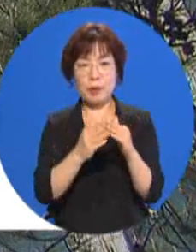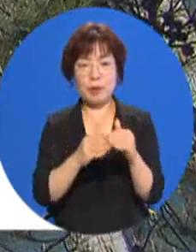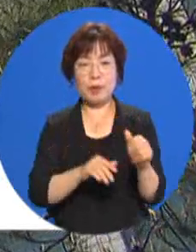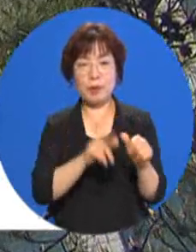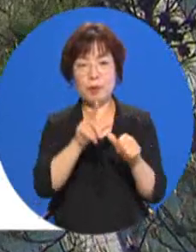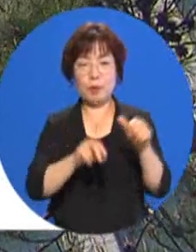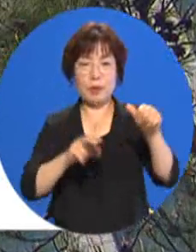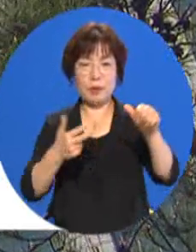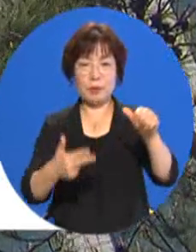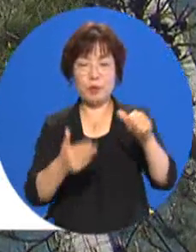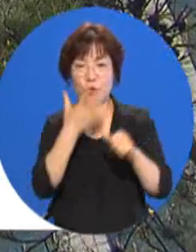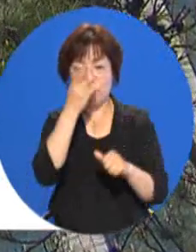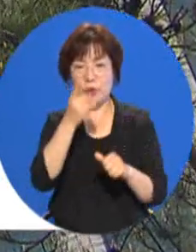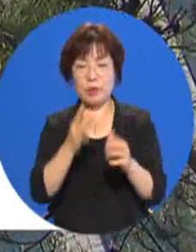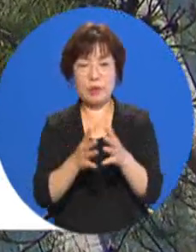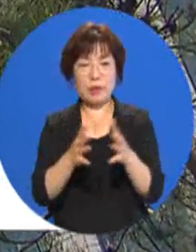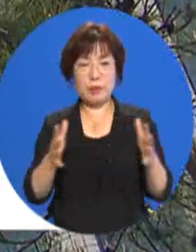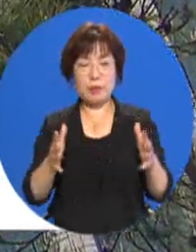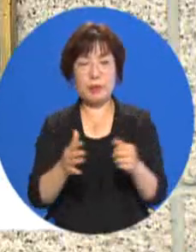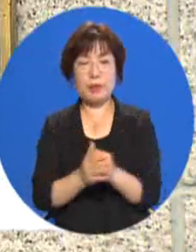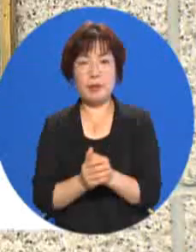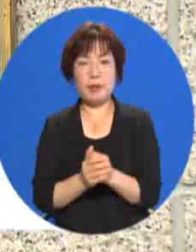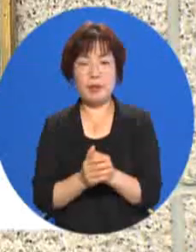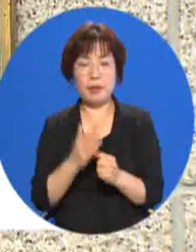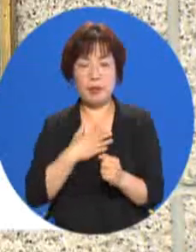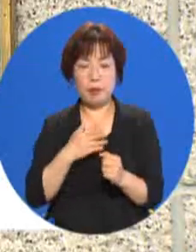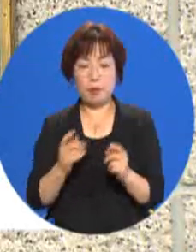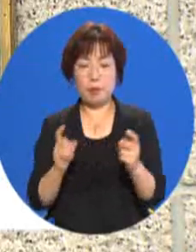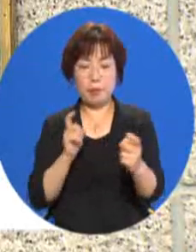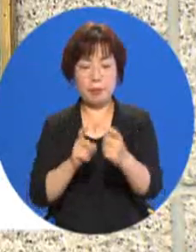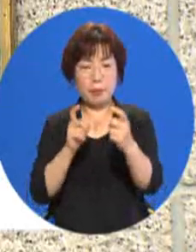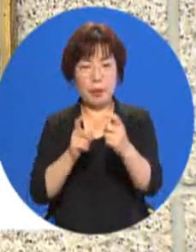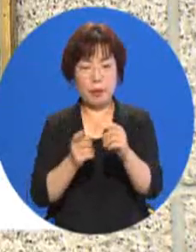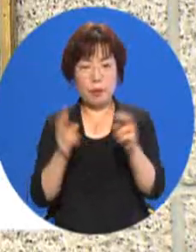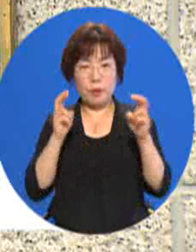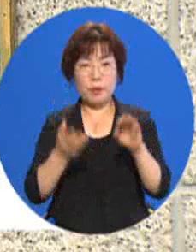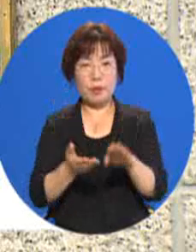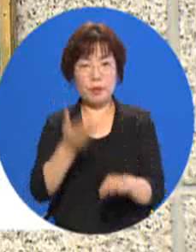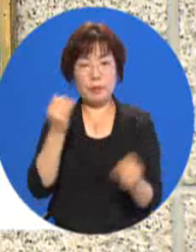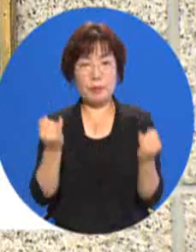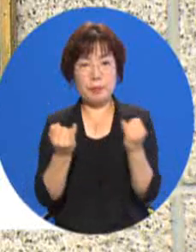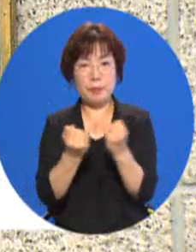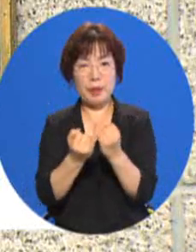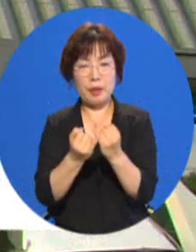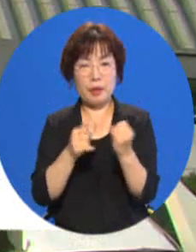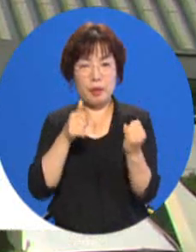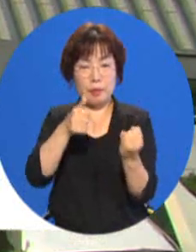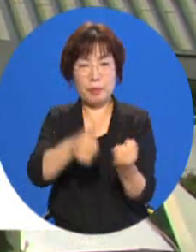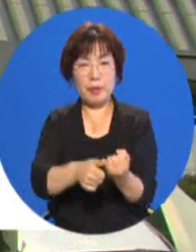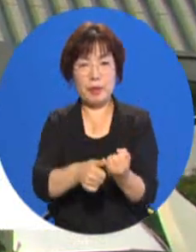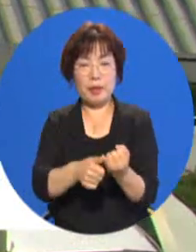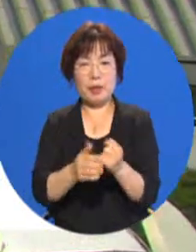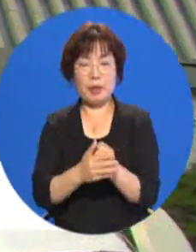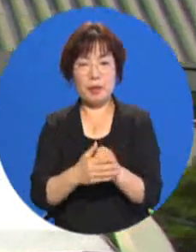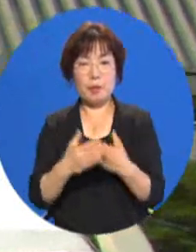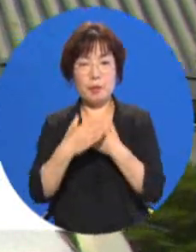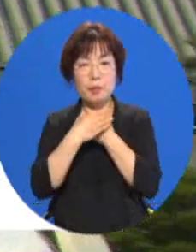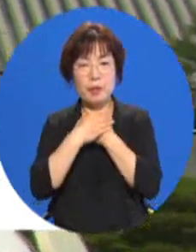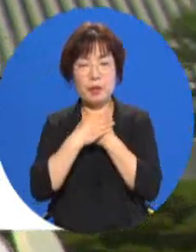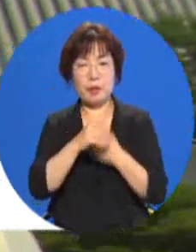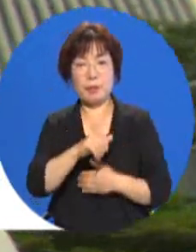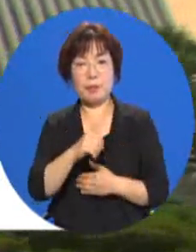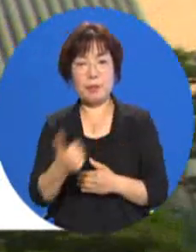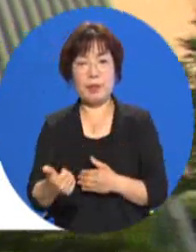지난달 27일 순천의 한 아파트에서 자신과 다툰 회사 선배의 약혼녀를 찾아가 성폭행을 하고 목을